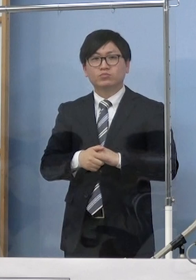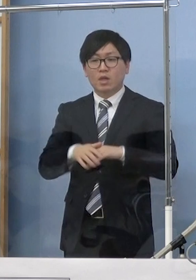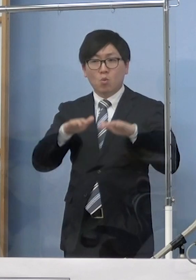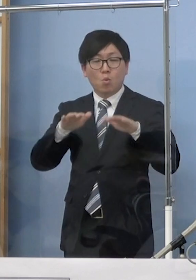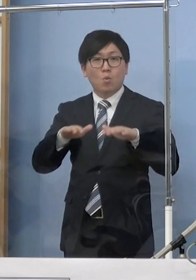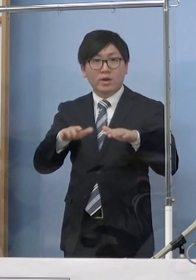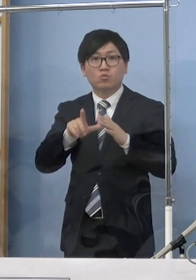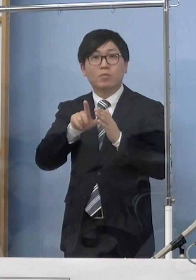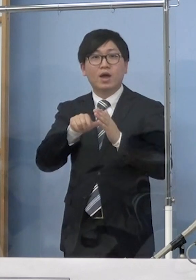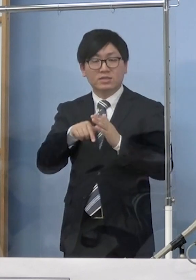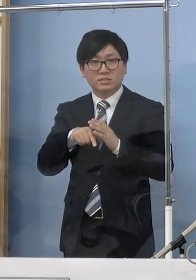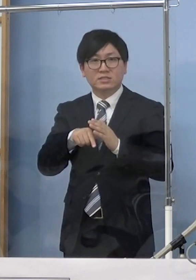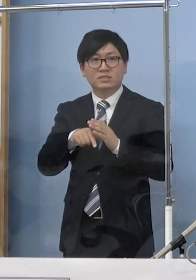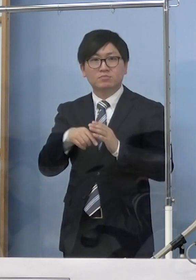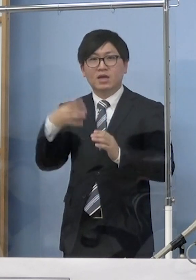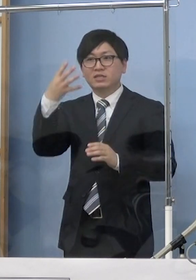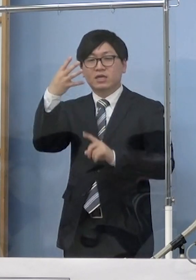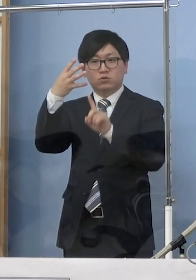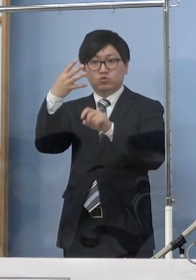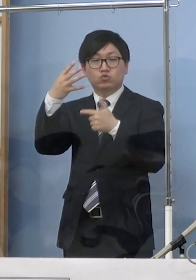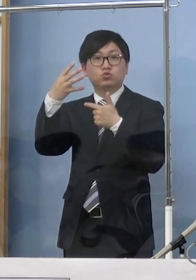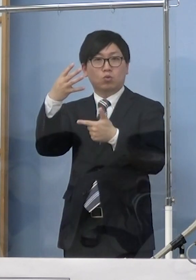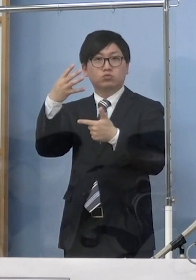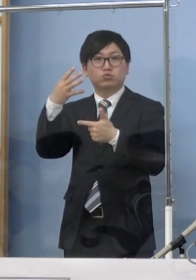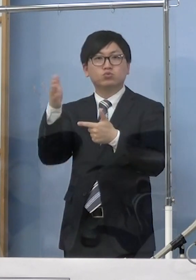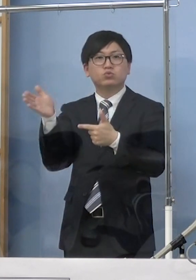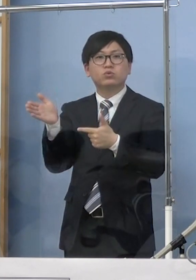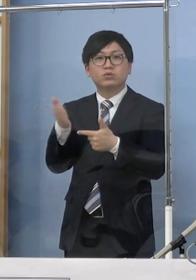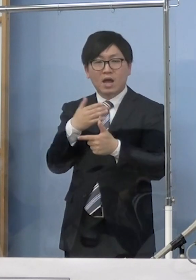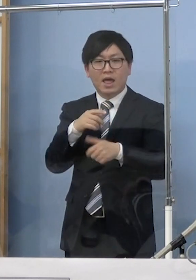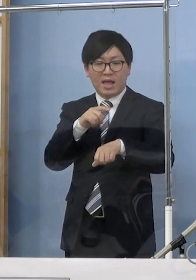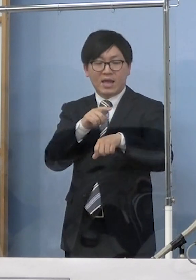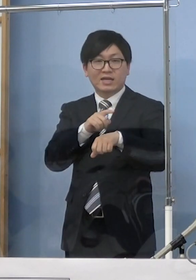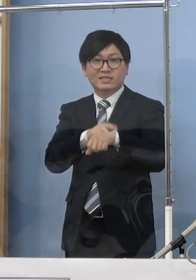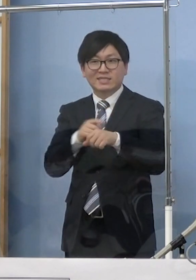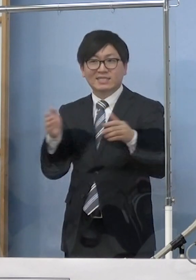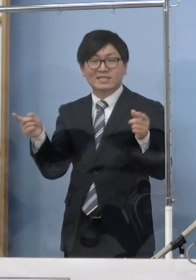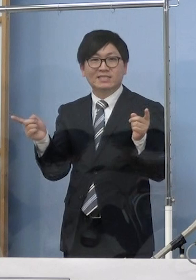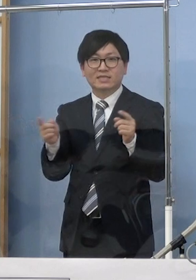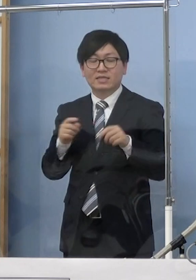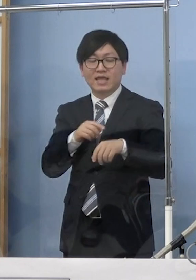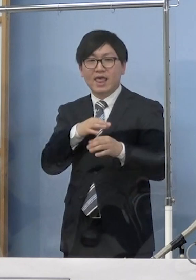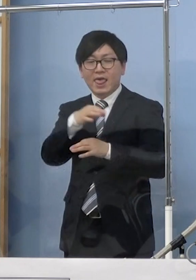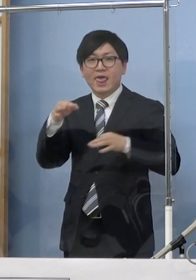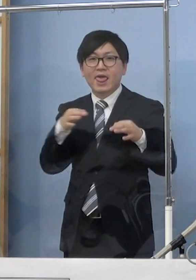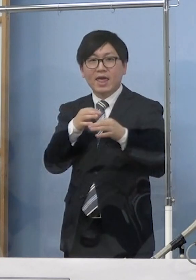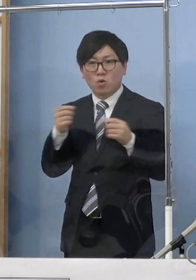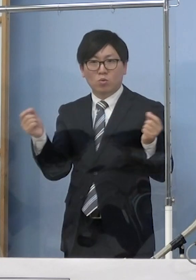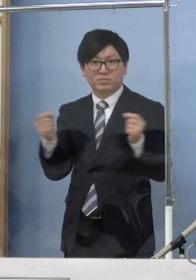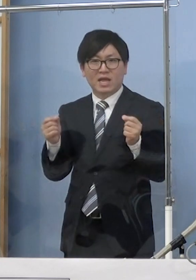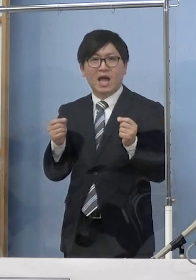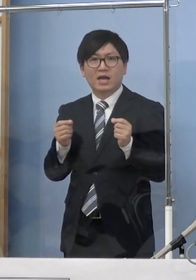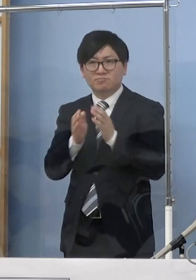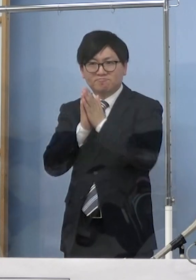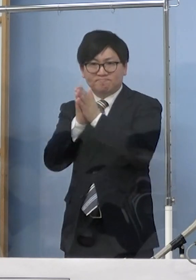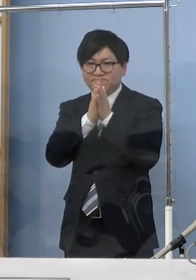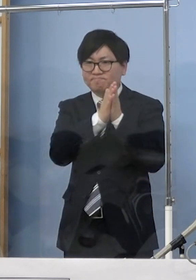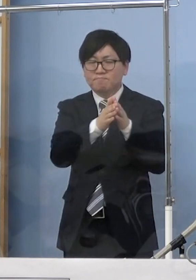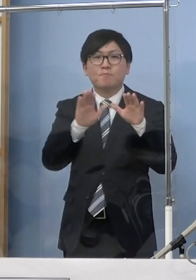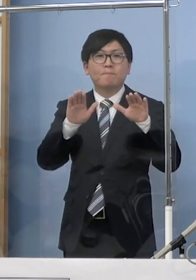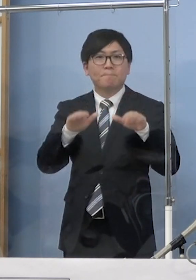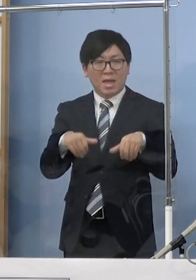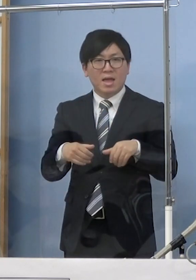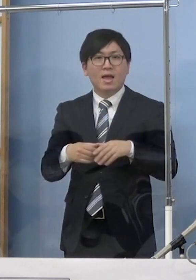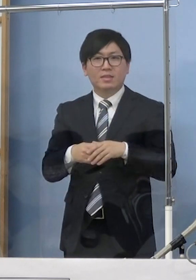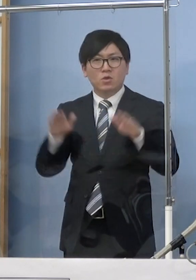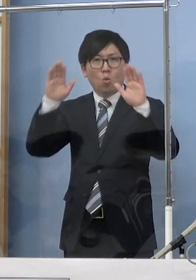は4月の16日から時短要請をかけている、特に夜の街ということで、9時以降営業をし